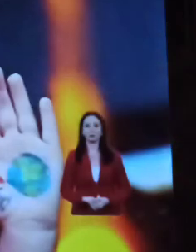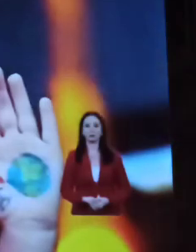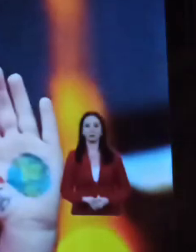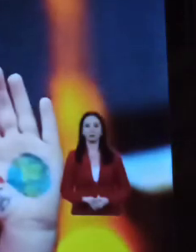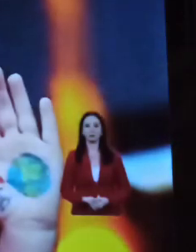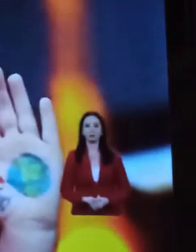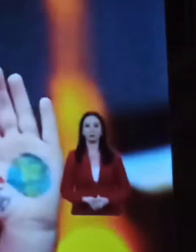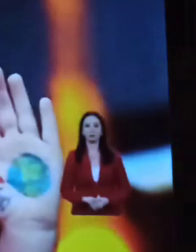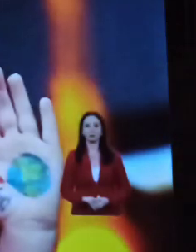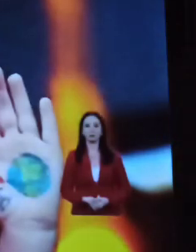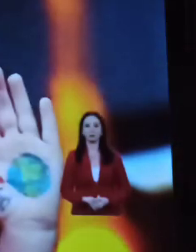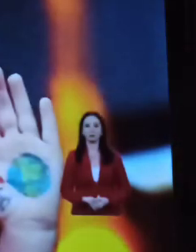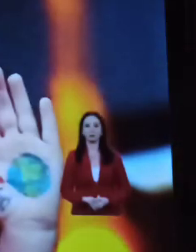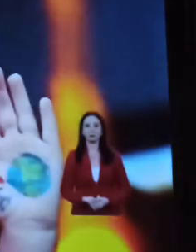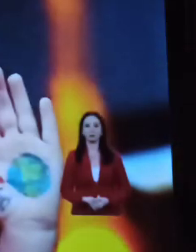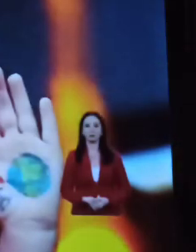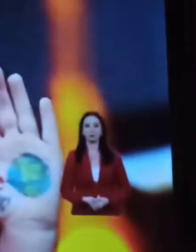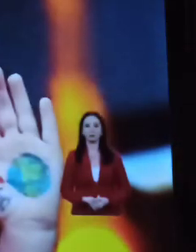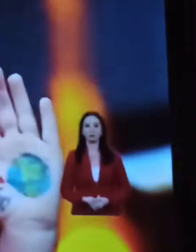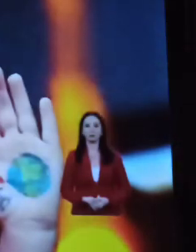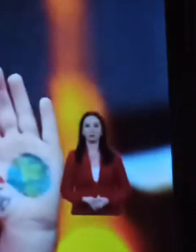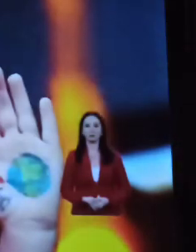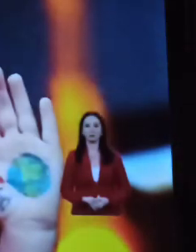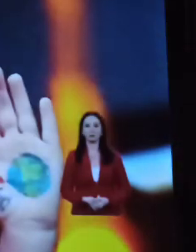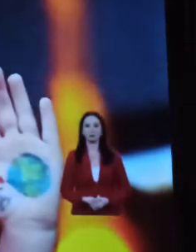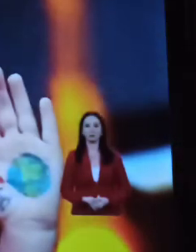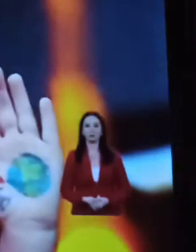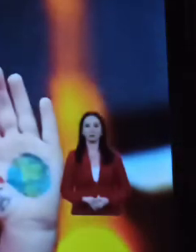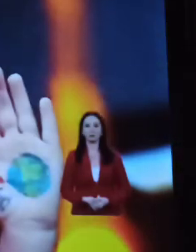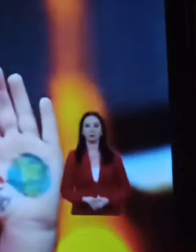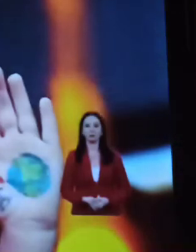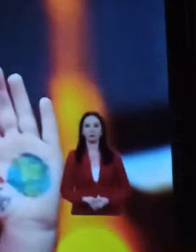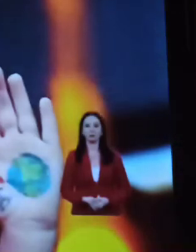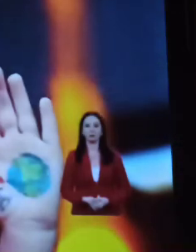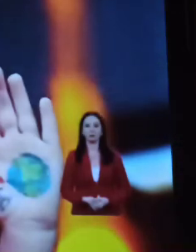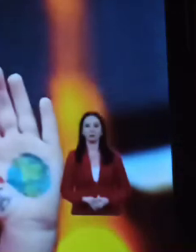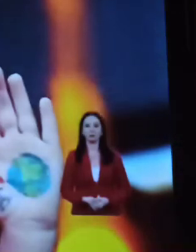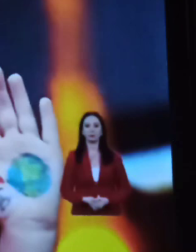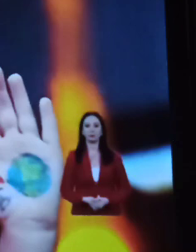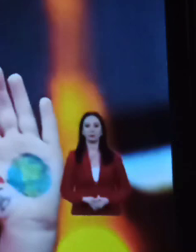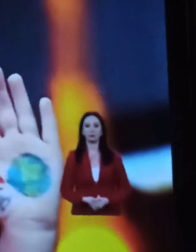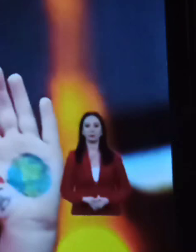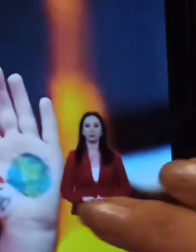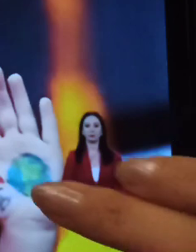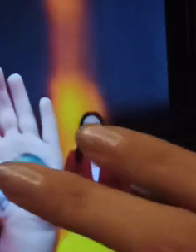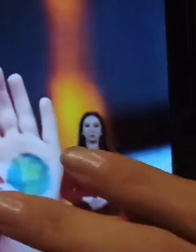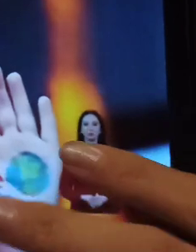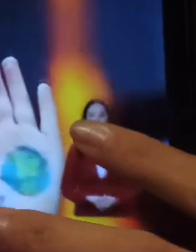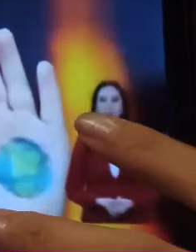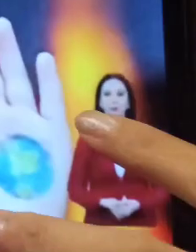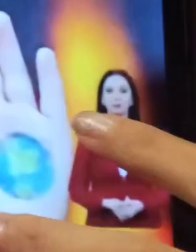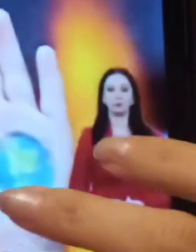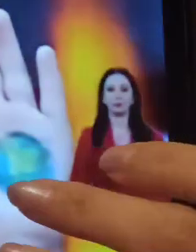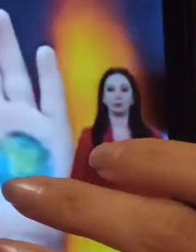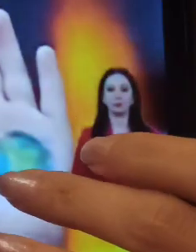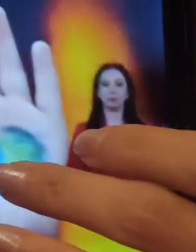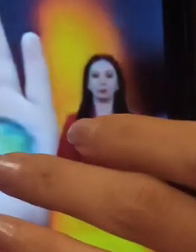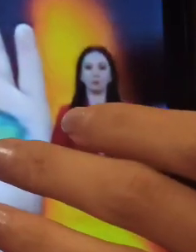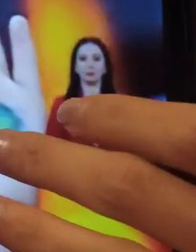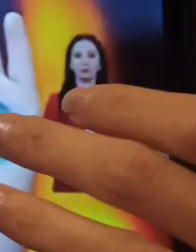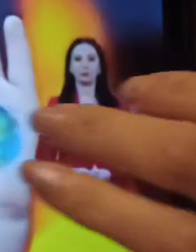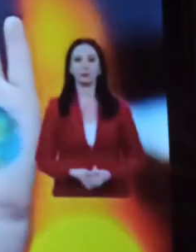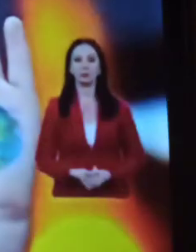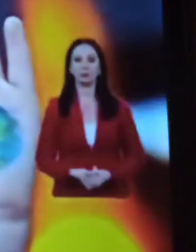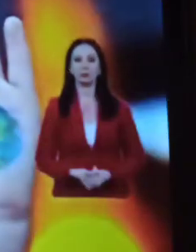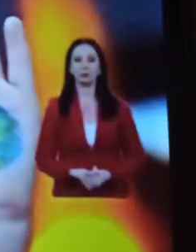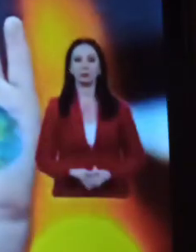نیست، بچه‌ها توش آزادن، حیوانا آزادن، ادا بود اسمش و برای بازی در سریال